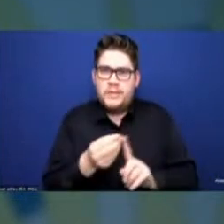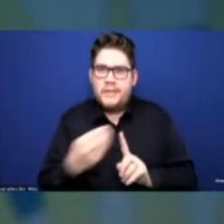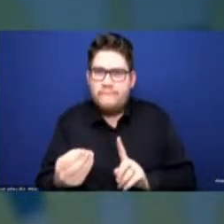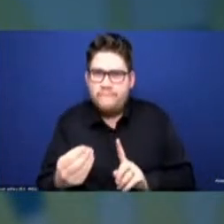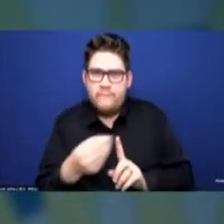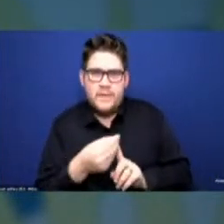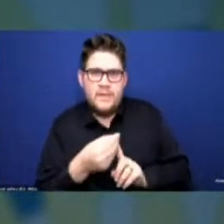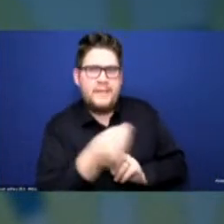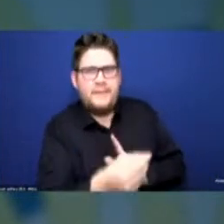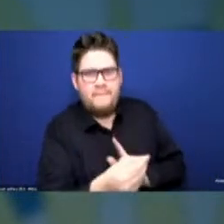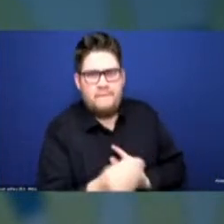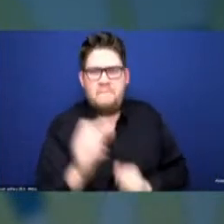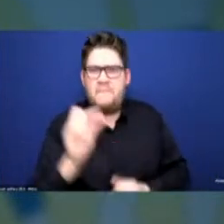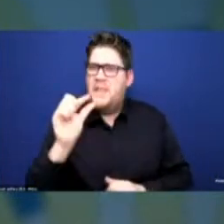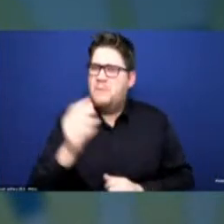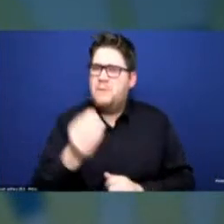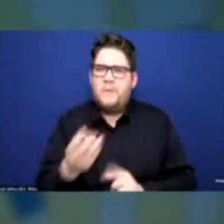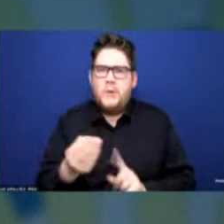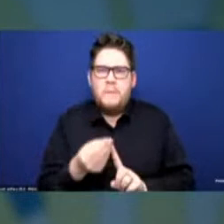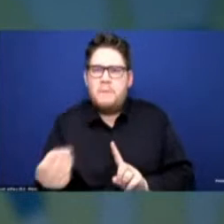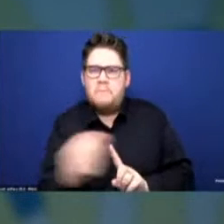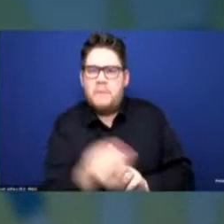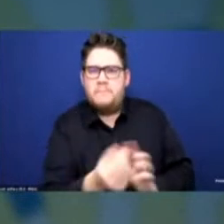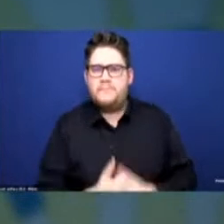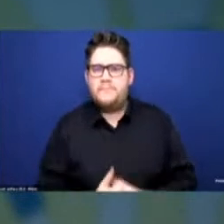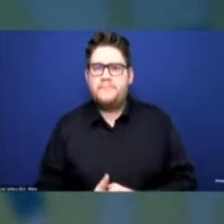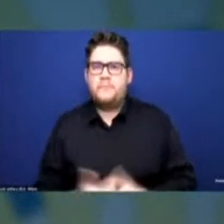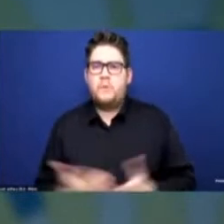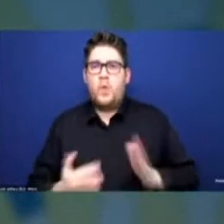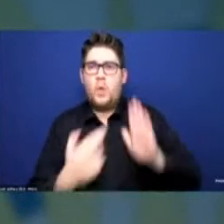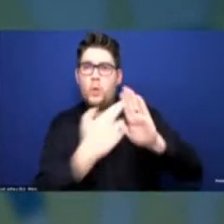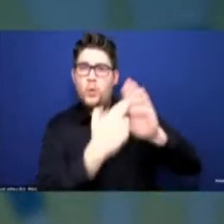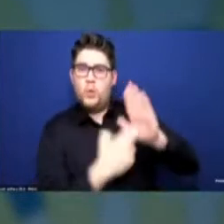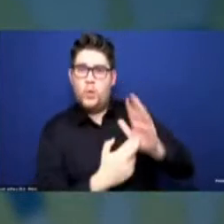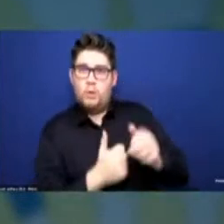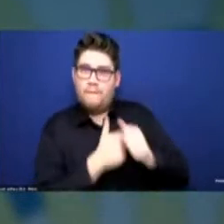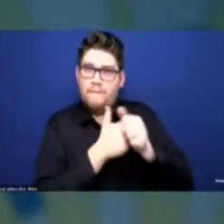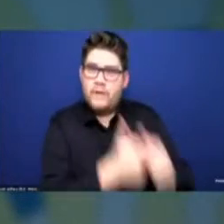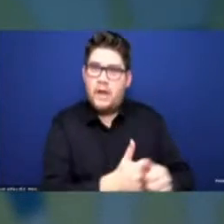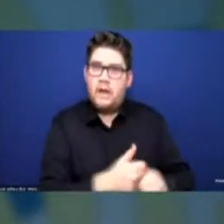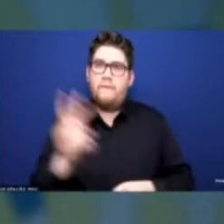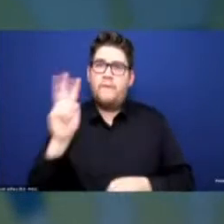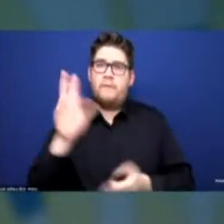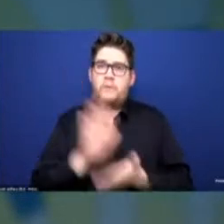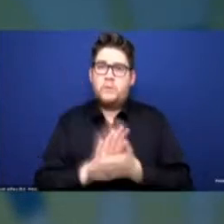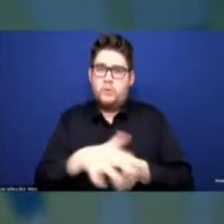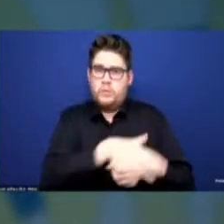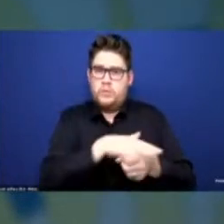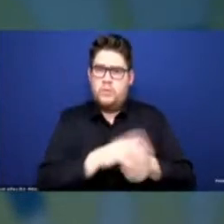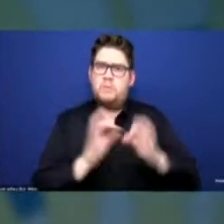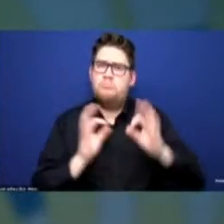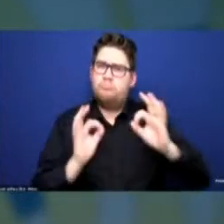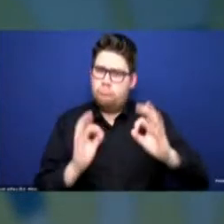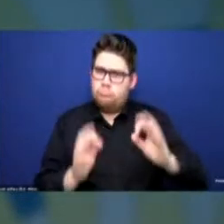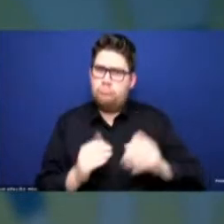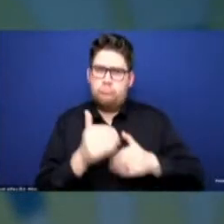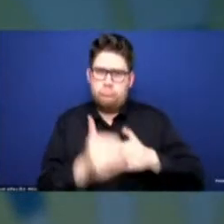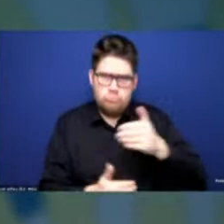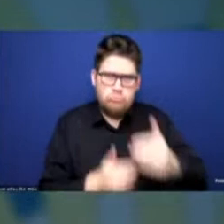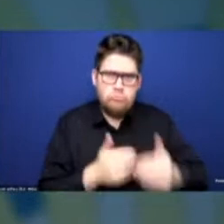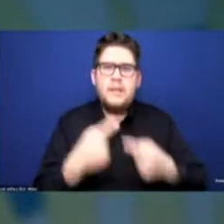传播率是比较低的。 Effective in preventing widespread transmission in the school setting.